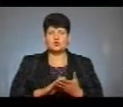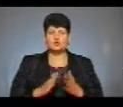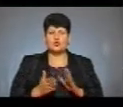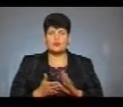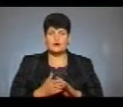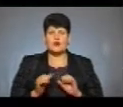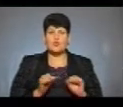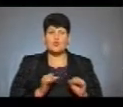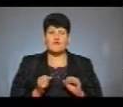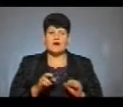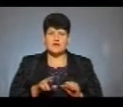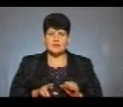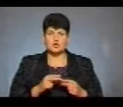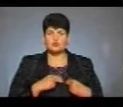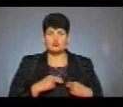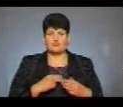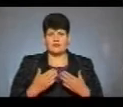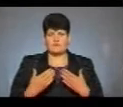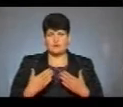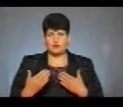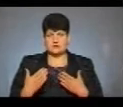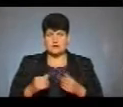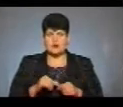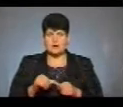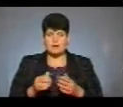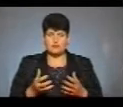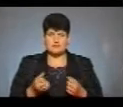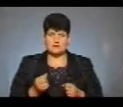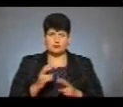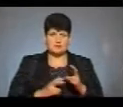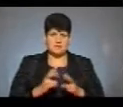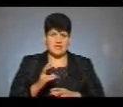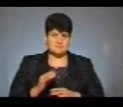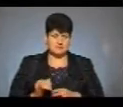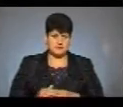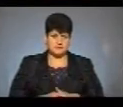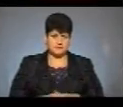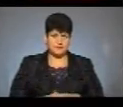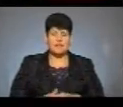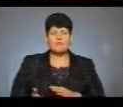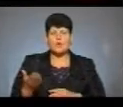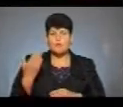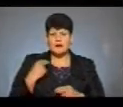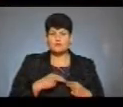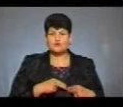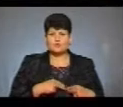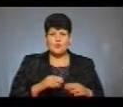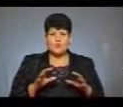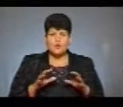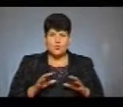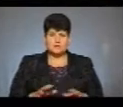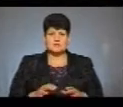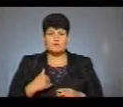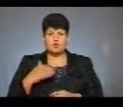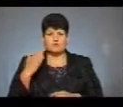колективно-договірного регулювання трудових відносин на окремо взятому підприємстві. Тому що і в попередньому трудовому кодексі, який проголосований в